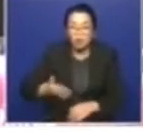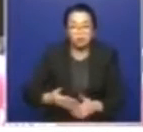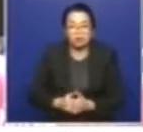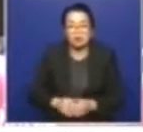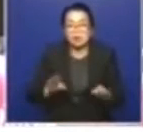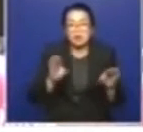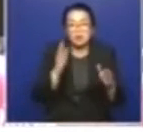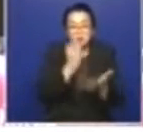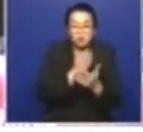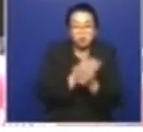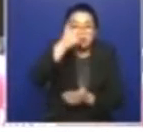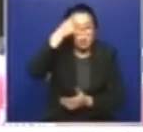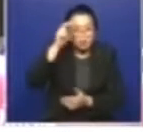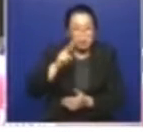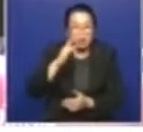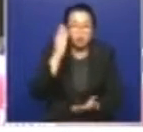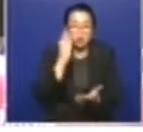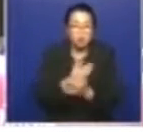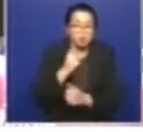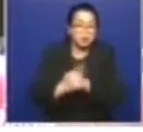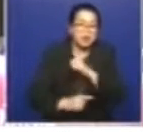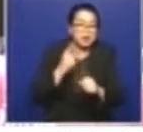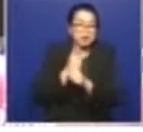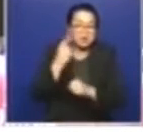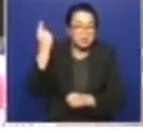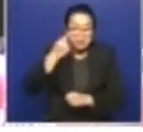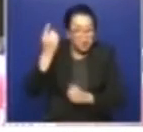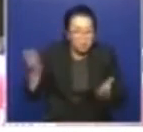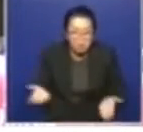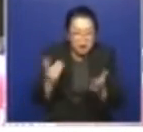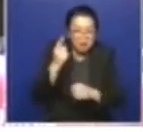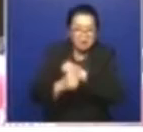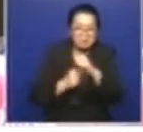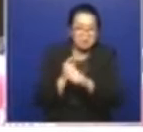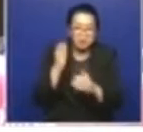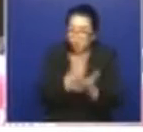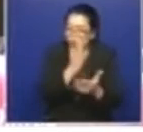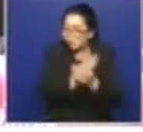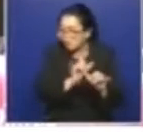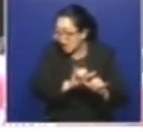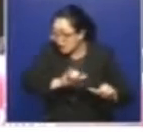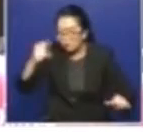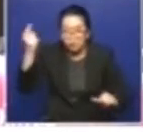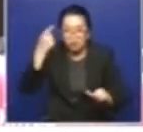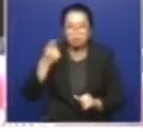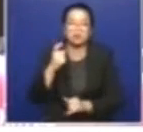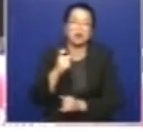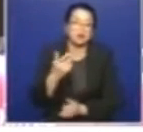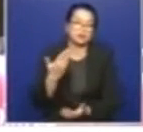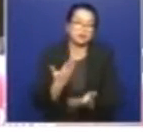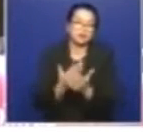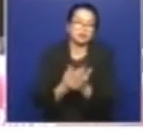ายการให้ปิดเป็นปีเที่ยวเลยคนภูเก็ตก็ไม่ฟื้นได้ไงรายได้ที่เคยได้ปีนึง